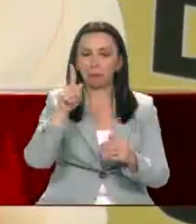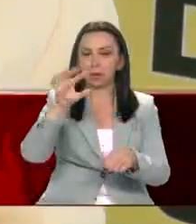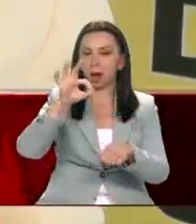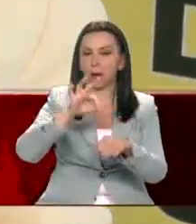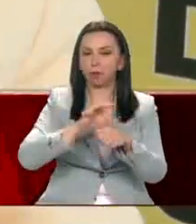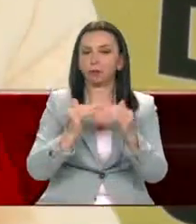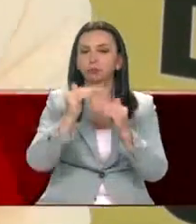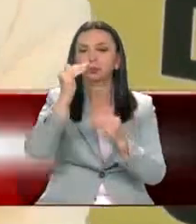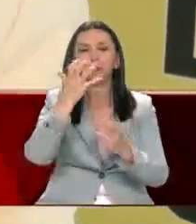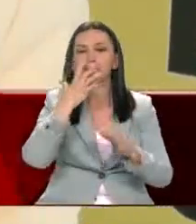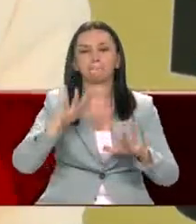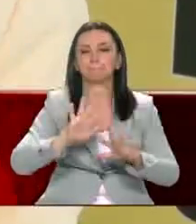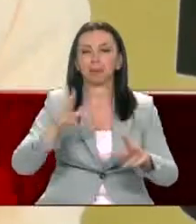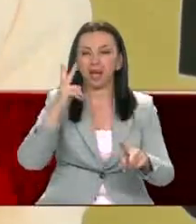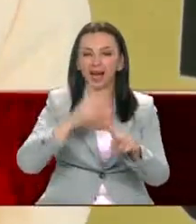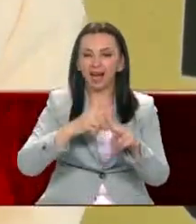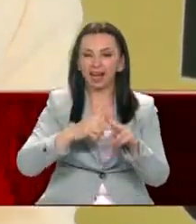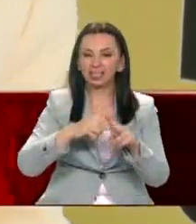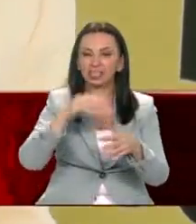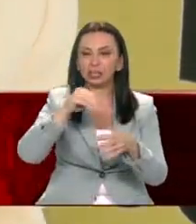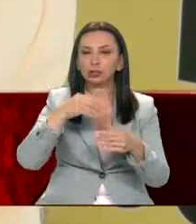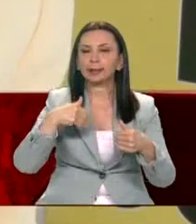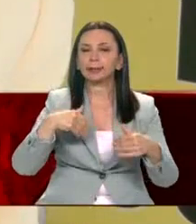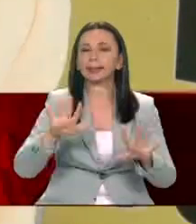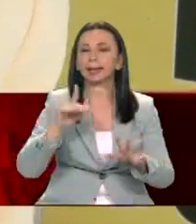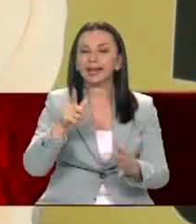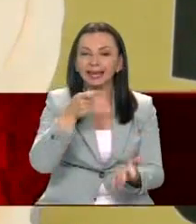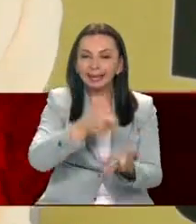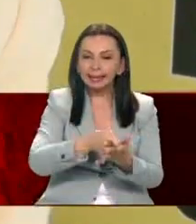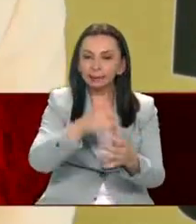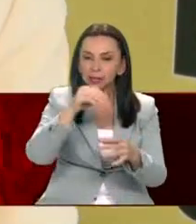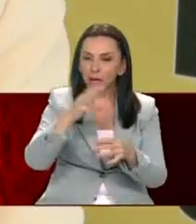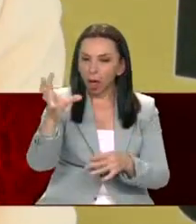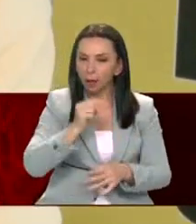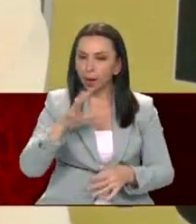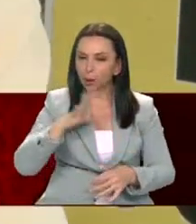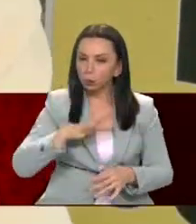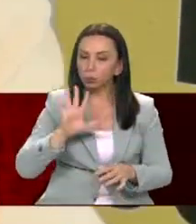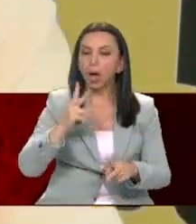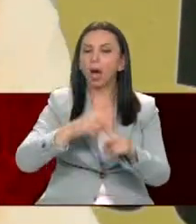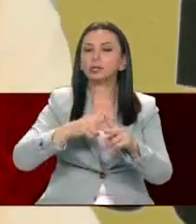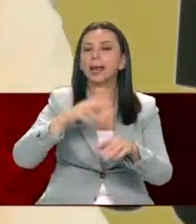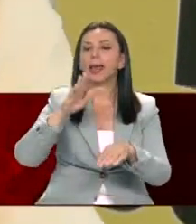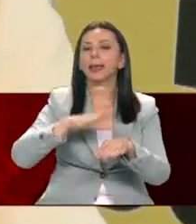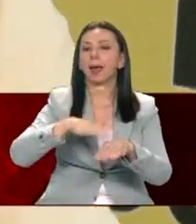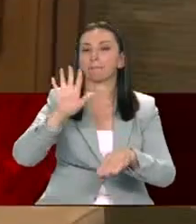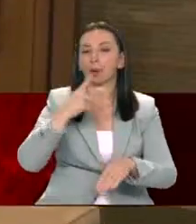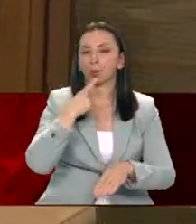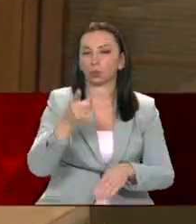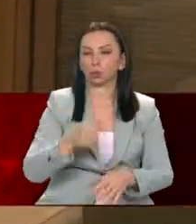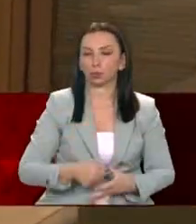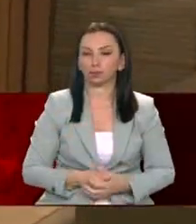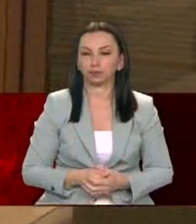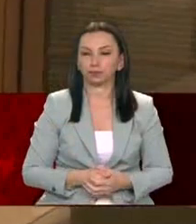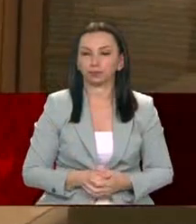yükselişler beklemiyor. Yani acil bir ihtiyaç için değil, şayet yatırım için alıyorsanız çok da acele etmemeniz gerekiyor.